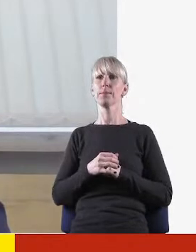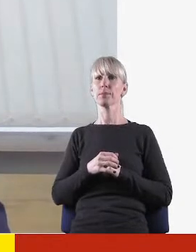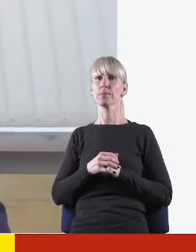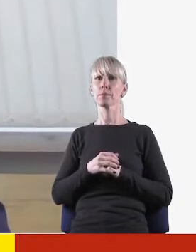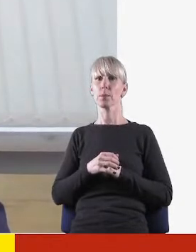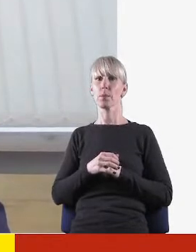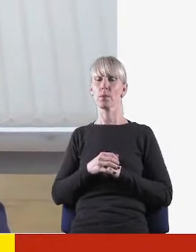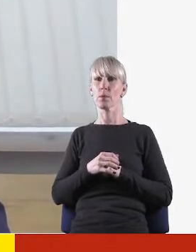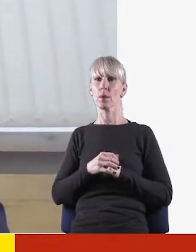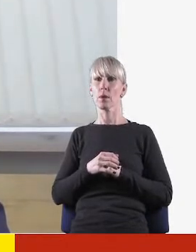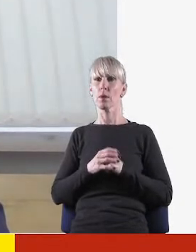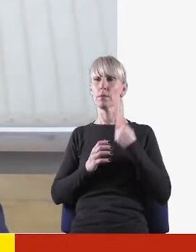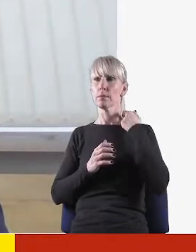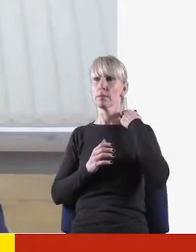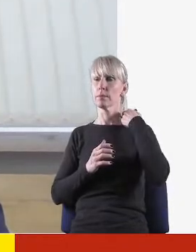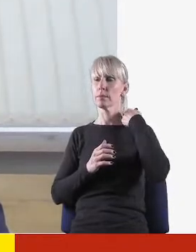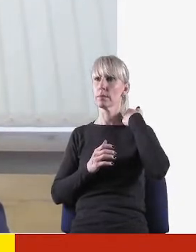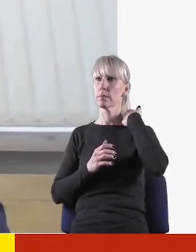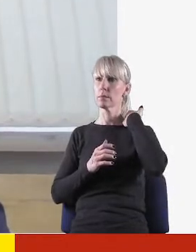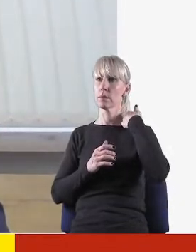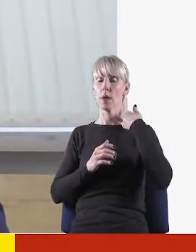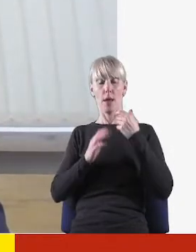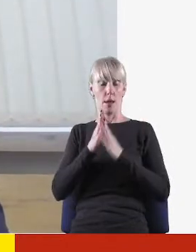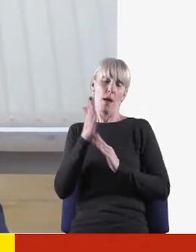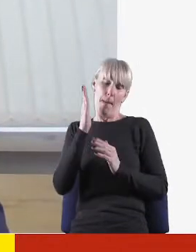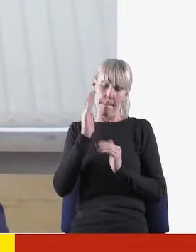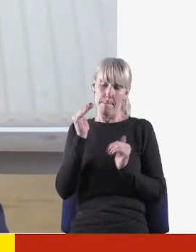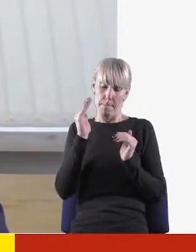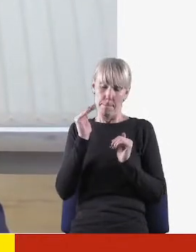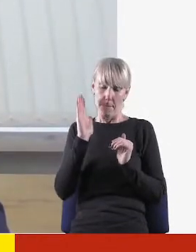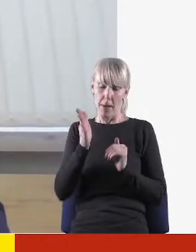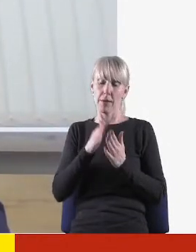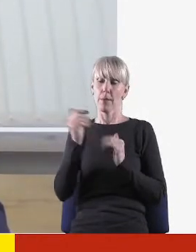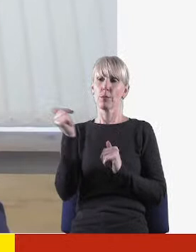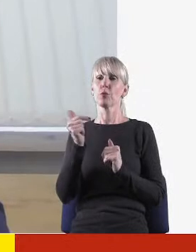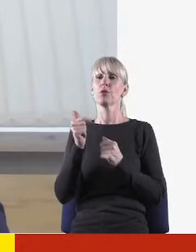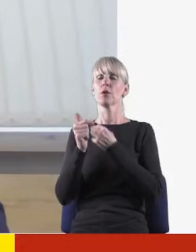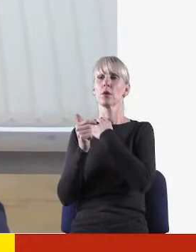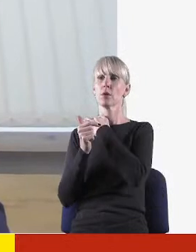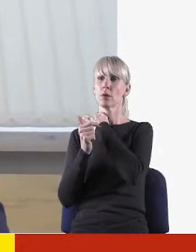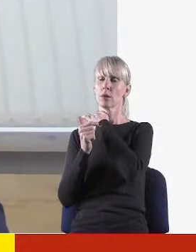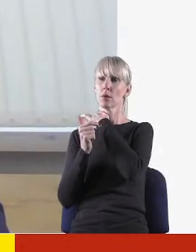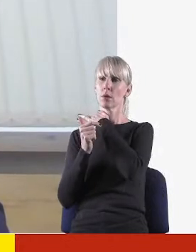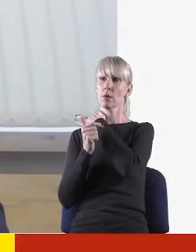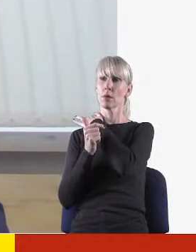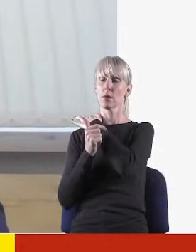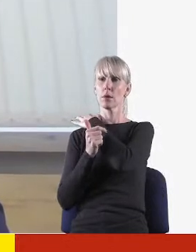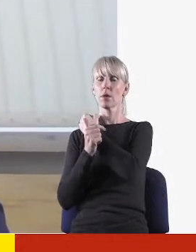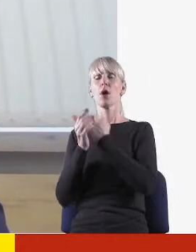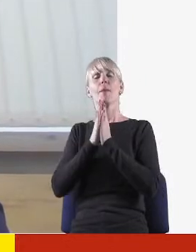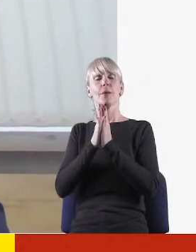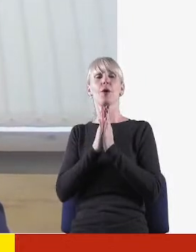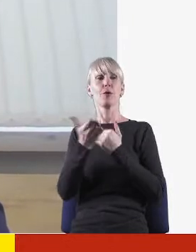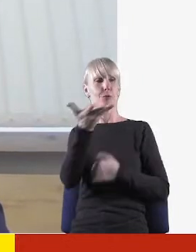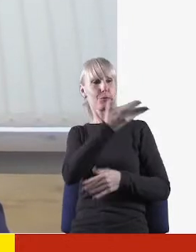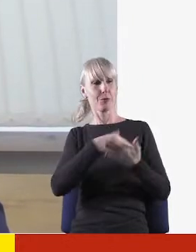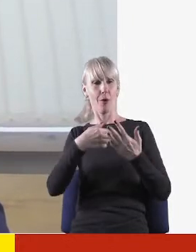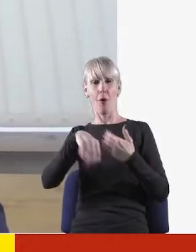będę musiał prosić Państwa o możliwość dokonania wkładu własnego. To jest co